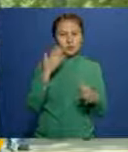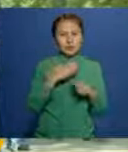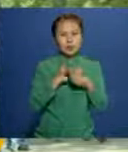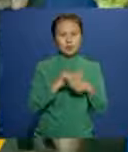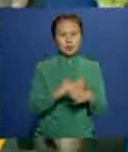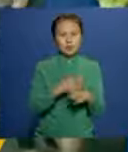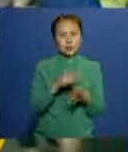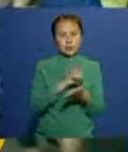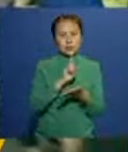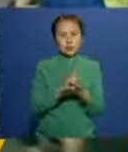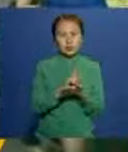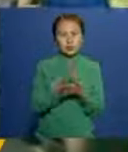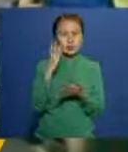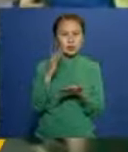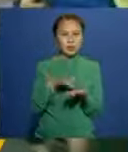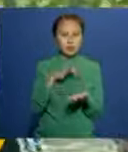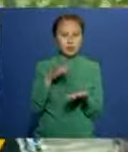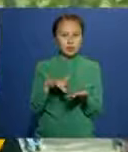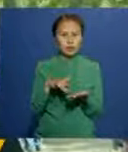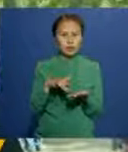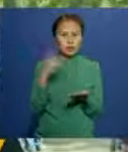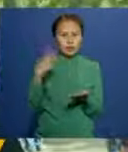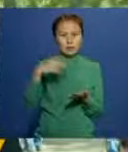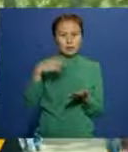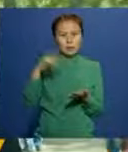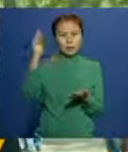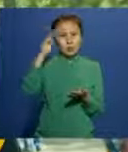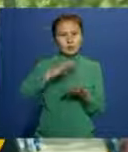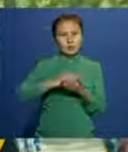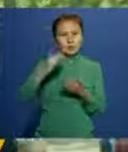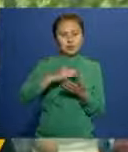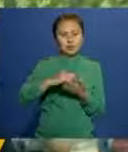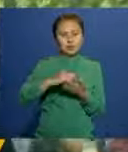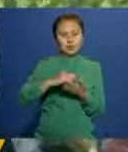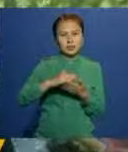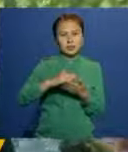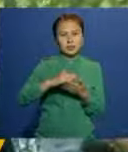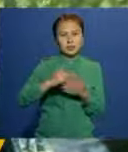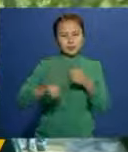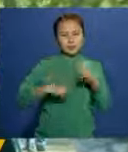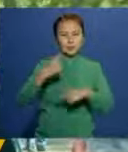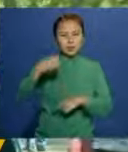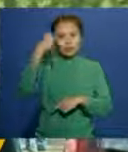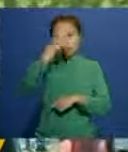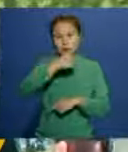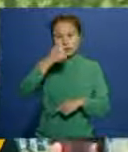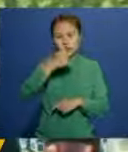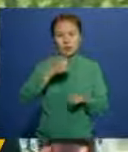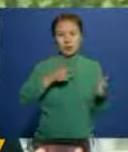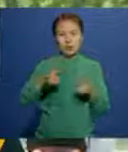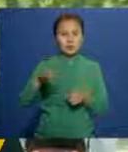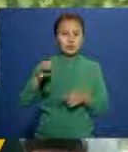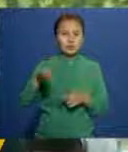көмектесуіміз қажет. Алматы қаласы бойынша 20 жоғары оқу орны келесі жылғы ұбытыға